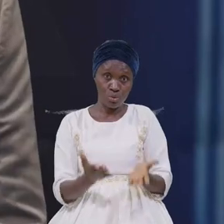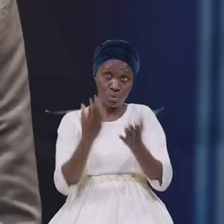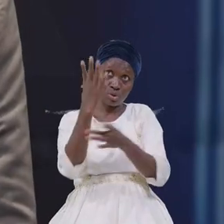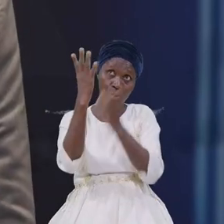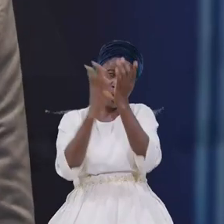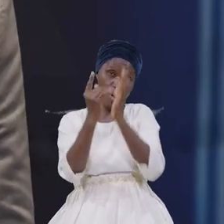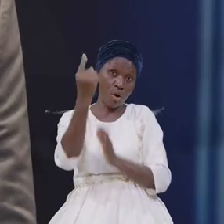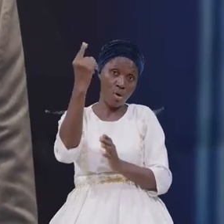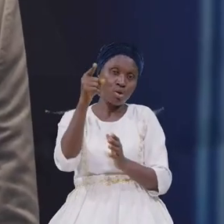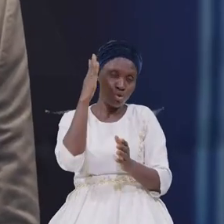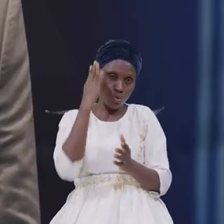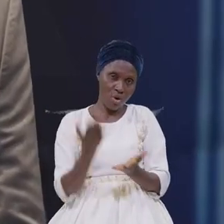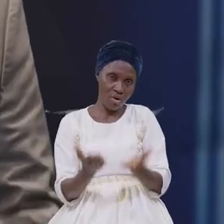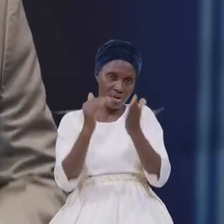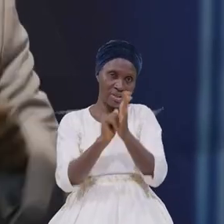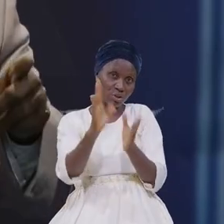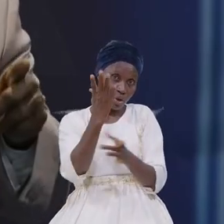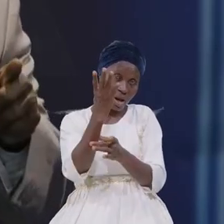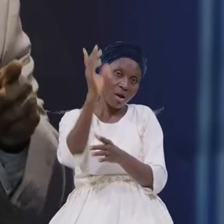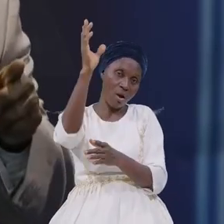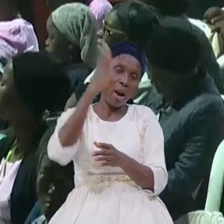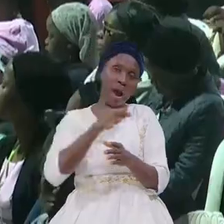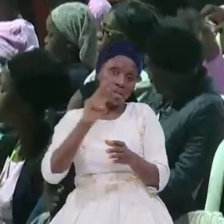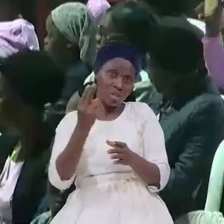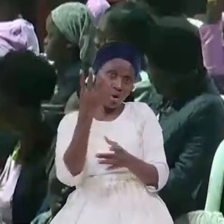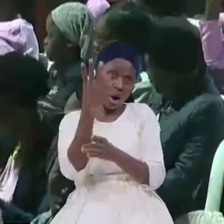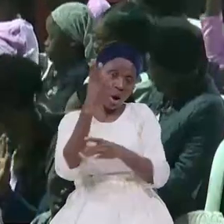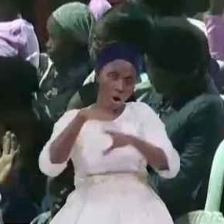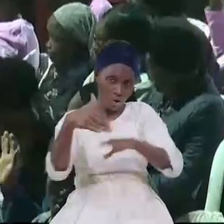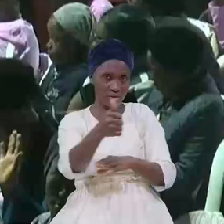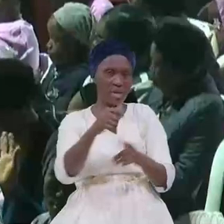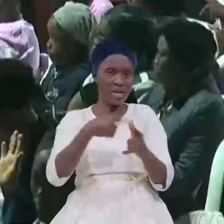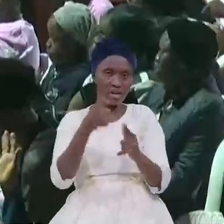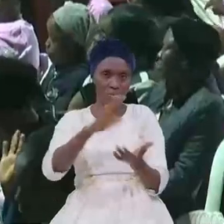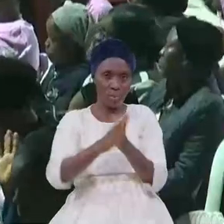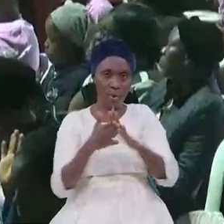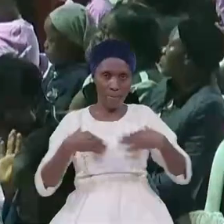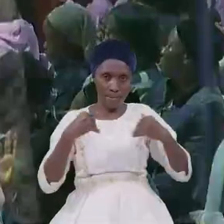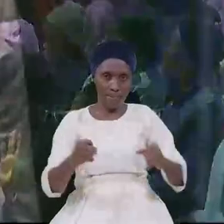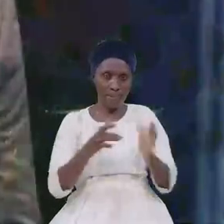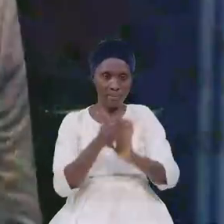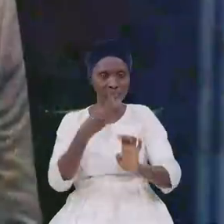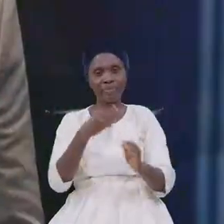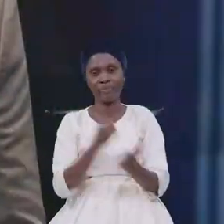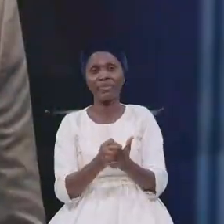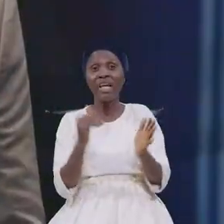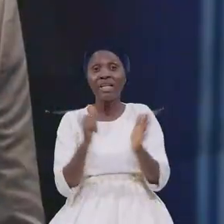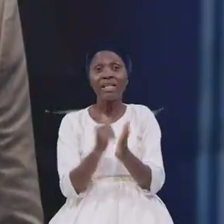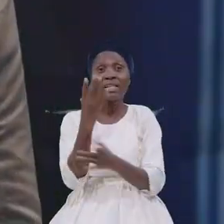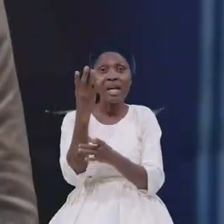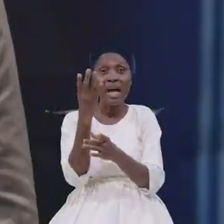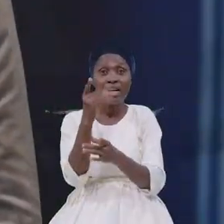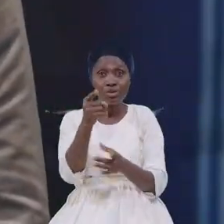et vous imposez l'autre main là où vous avez le défi, vous serez guéri. La main là que vous levez là